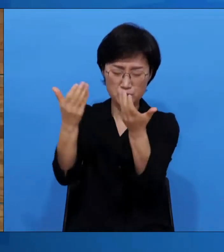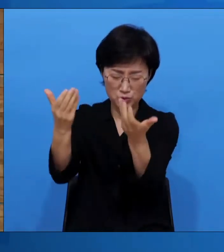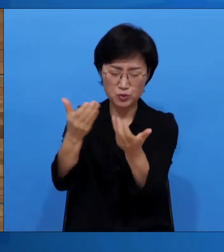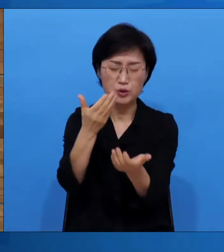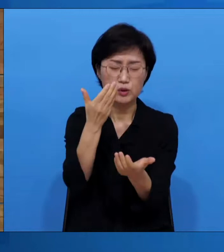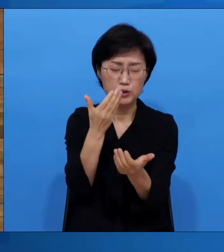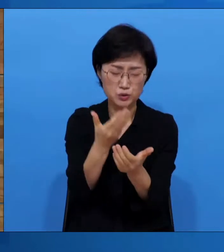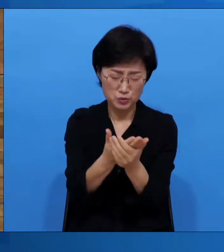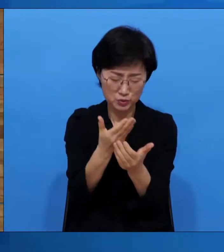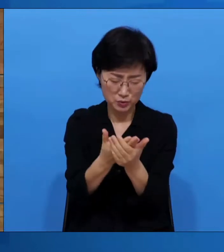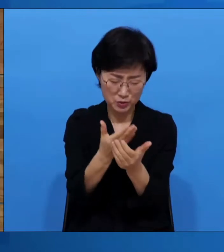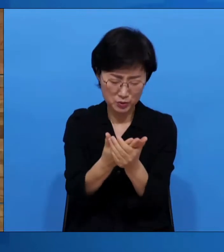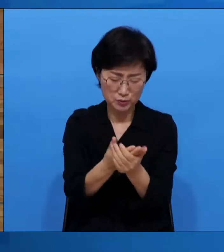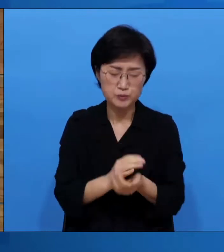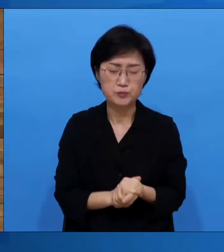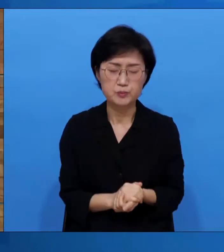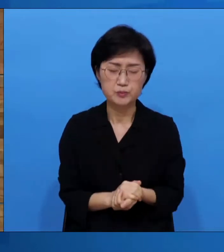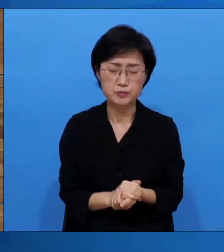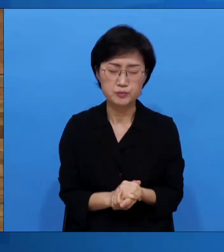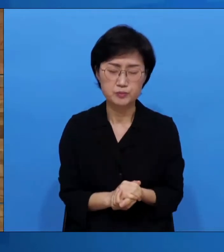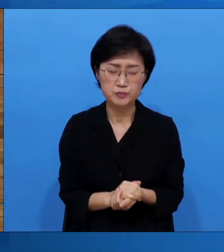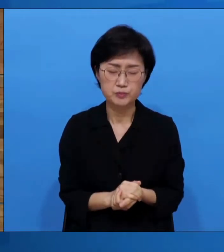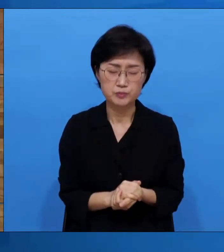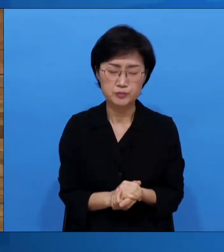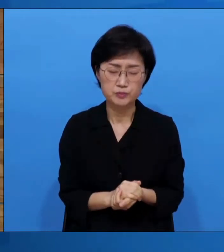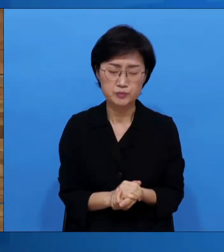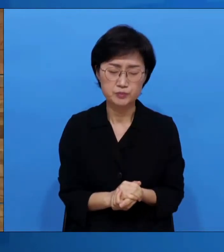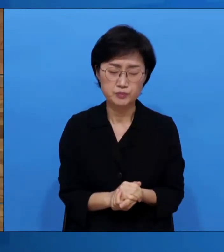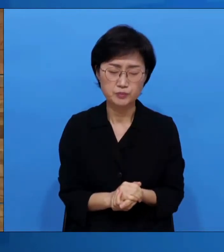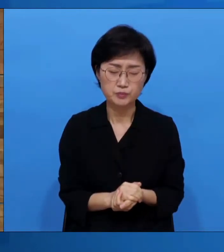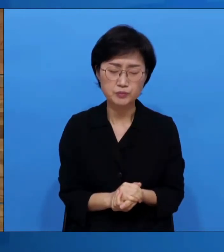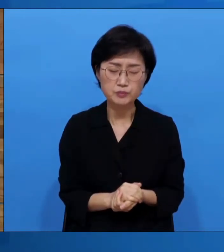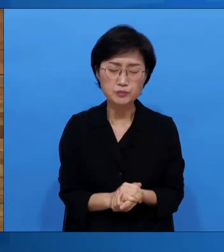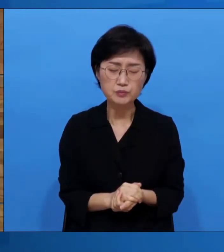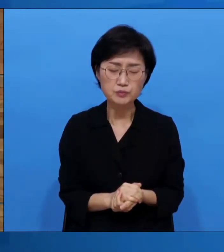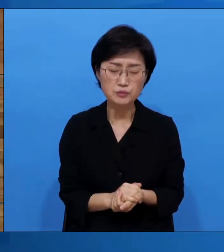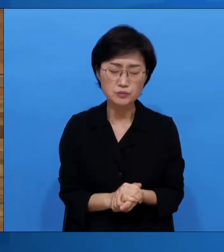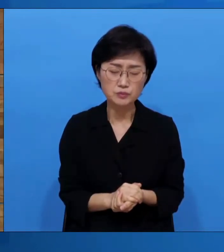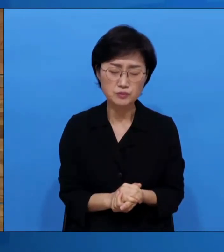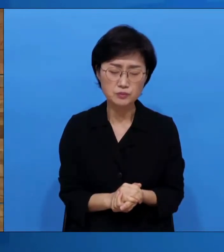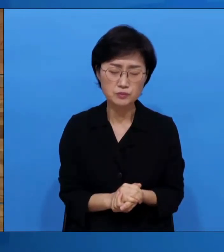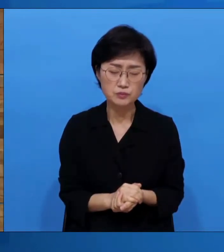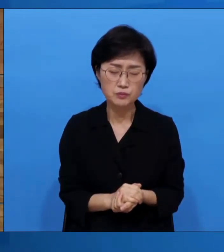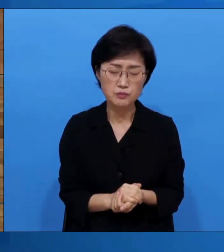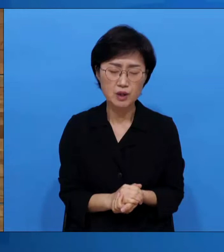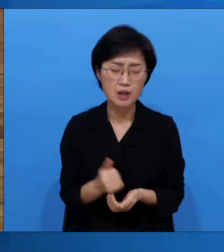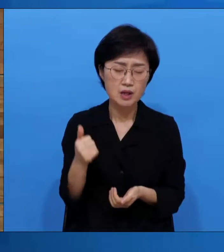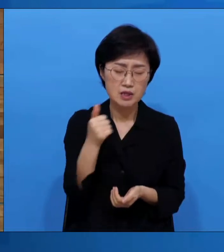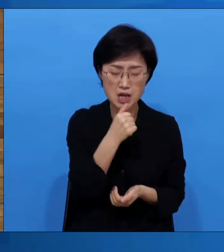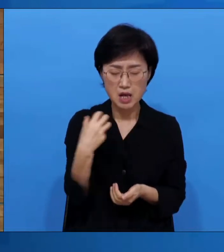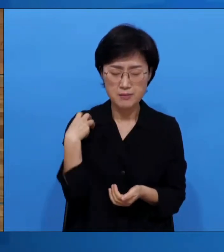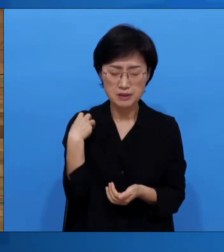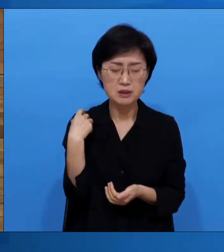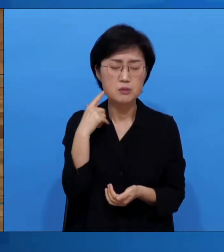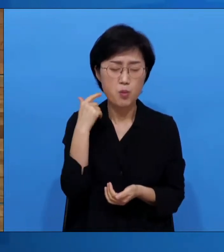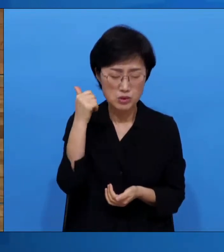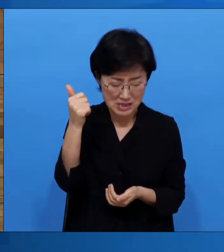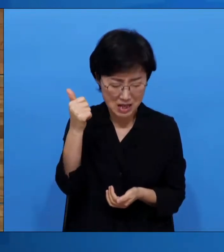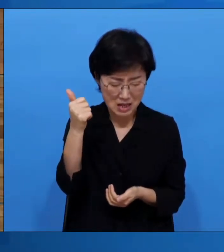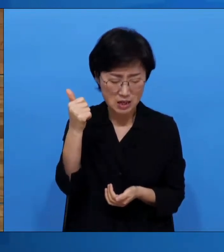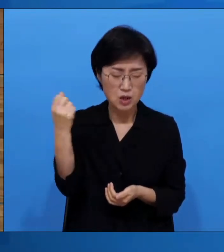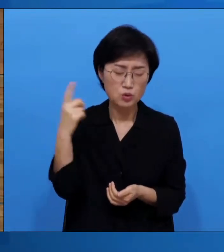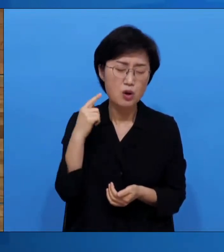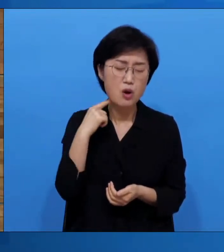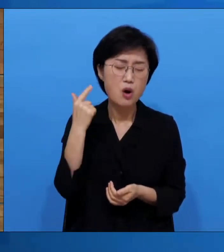head Pastor Reverend Yu Gang-soo who will proclaim the word with a double portion of your spirit. 이승우 목사님과 모든